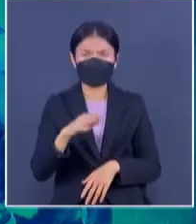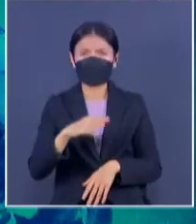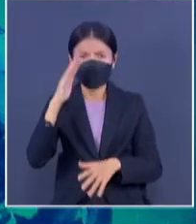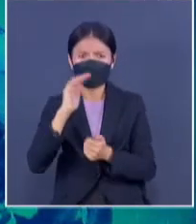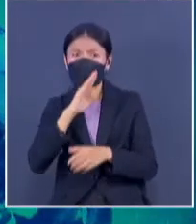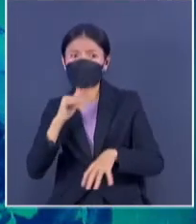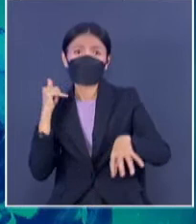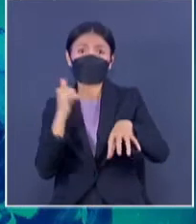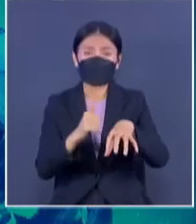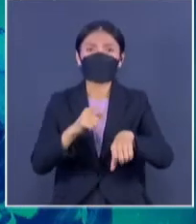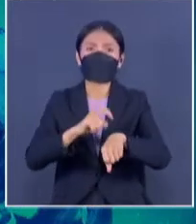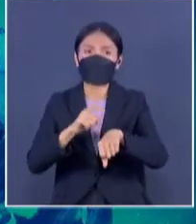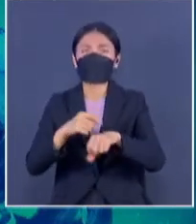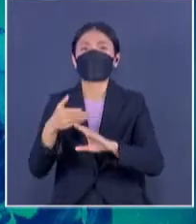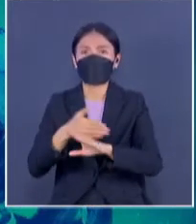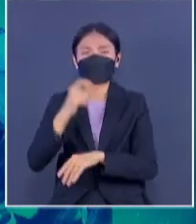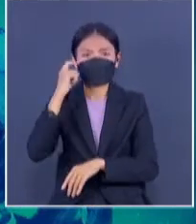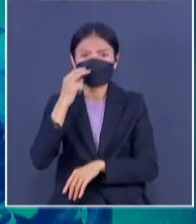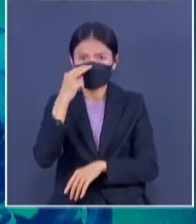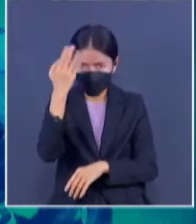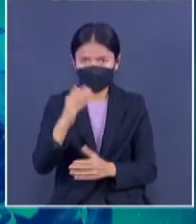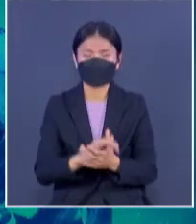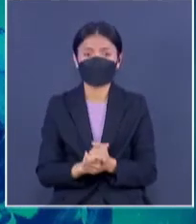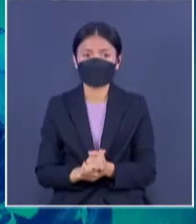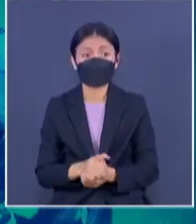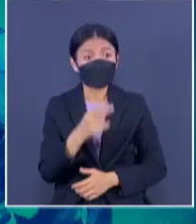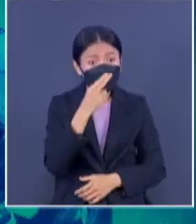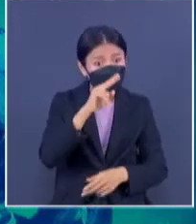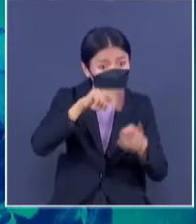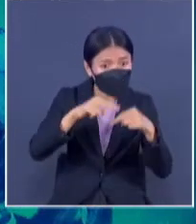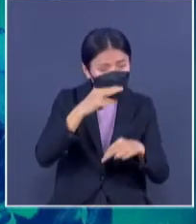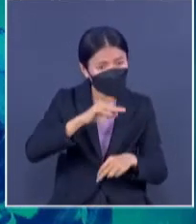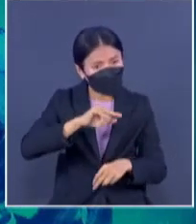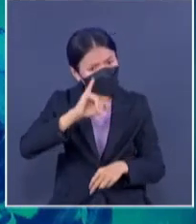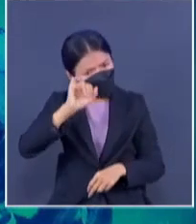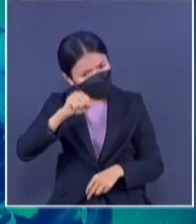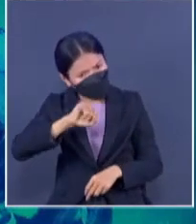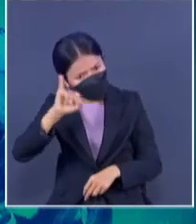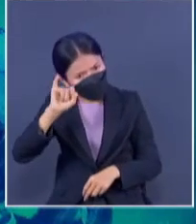ไม่เสียเวลาแล้วก็จะได้มีการตรวจสอบกันก่อนว่าใช่หรือไม่อย่างไรนะครับ ปลอดภัยด้วย โอ้อย่างนี้ดีครับ